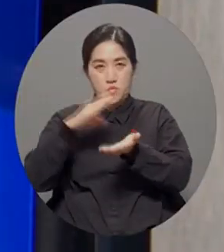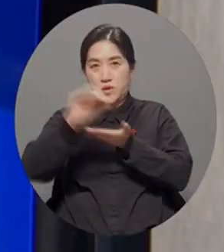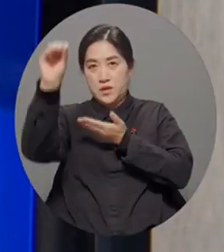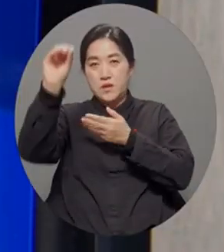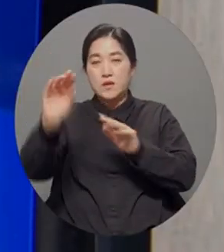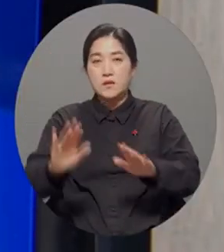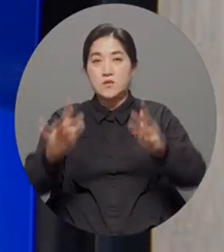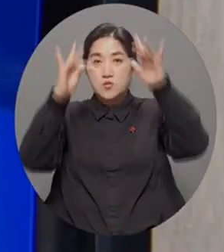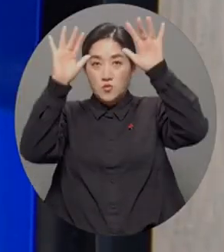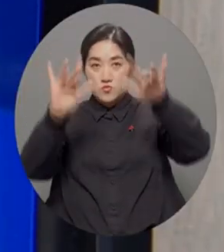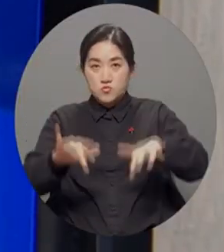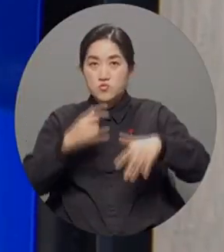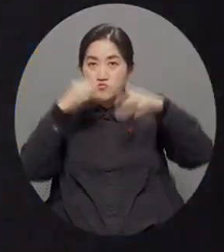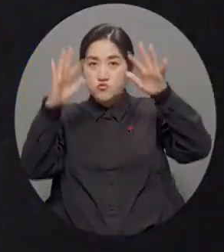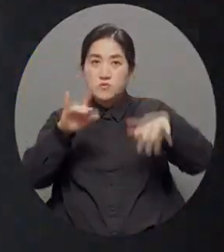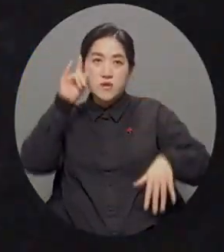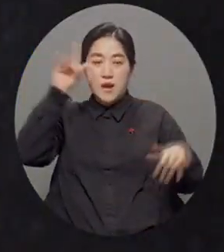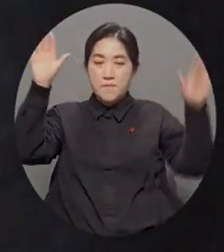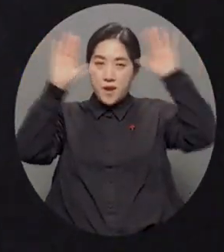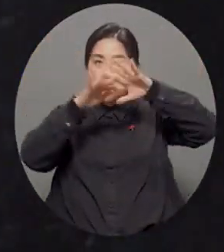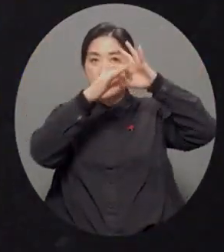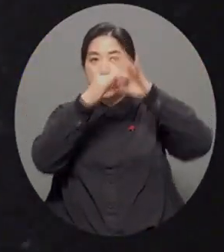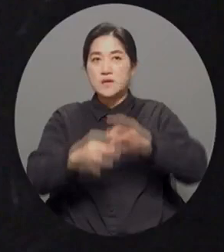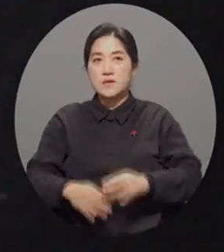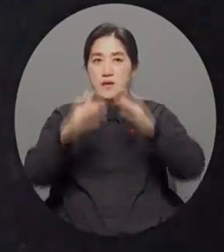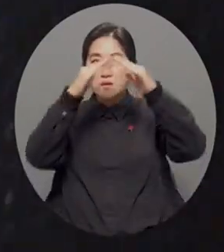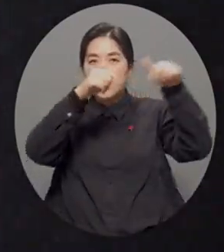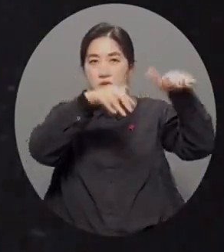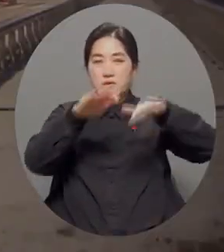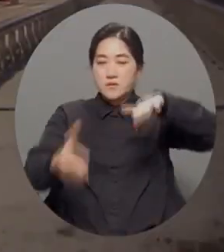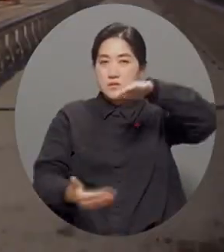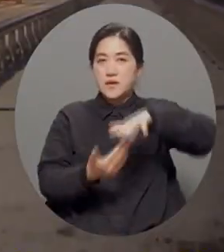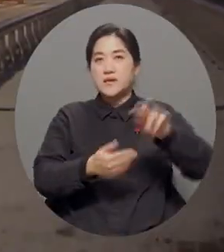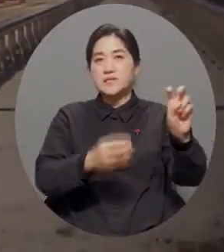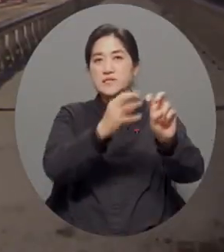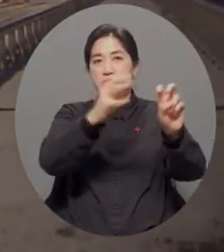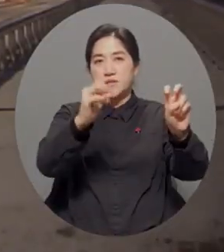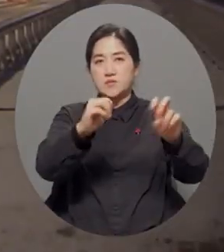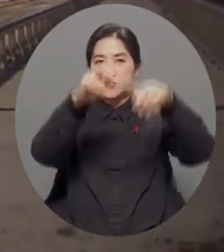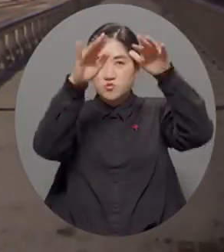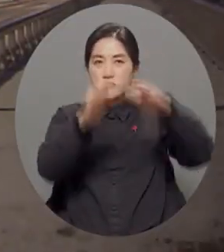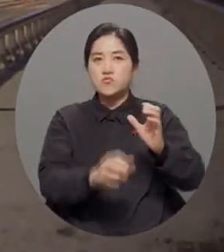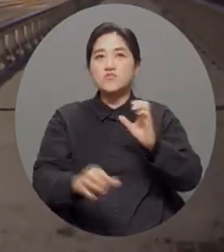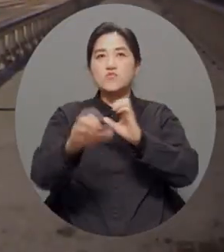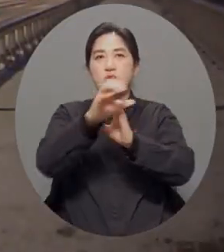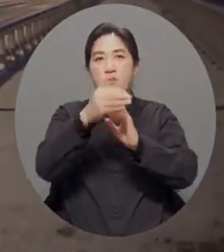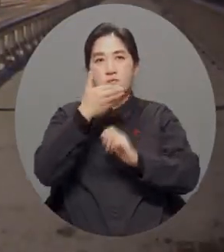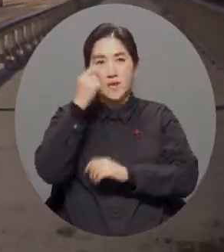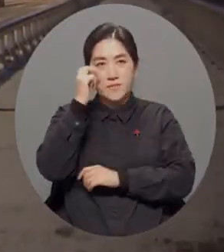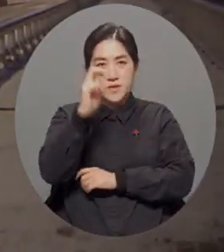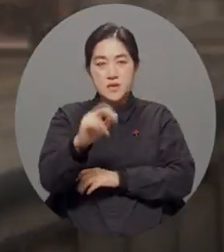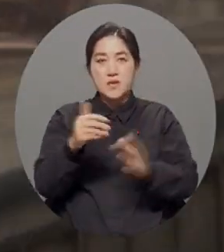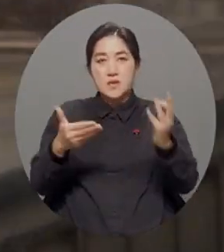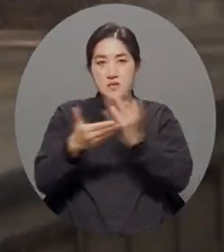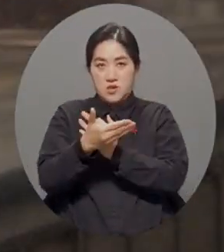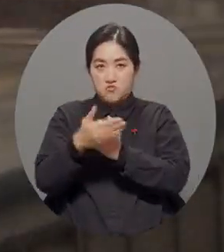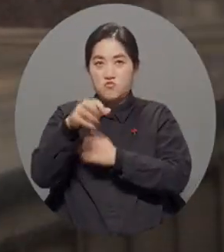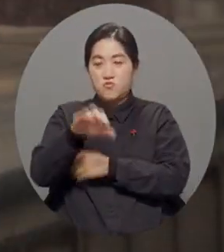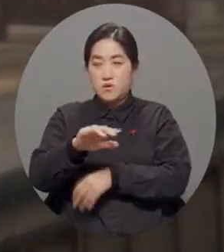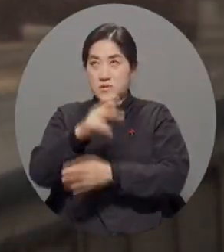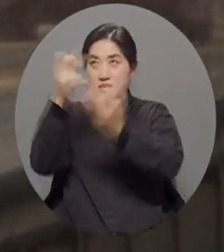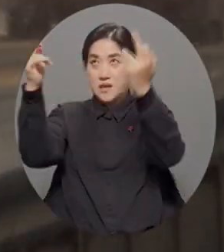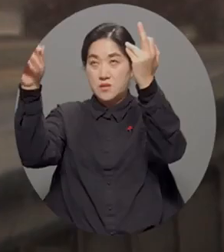내일 밤까지 계속됩니다. 전라 서해안에는 최대 20cm의 눈이 더 오는 곳이 있겠고 제주에는